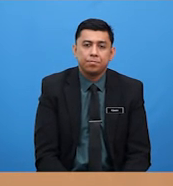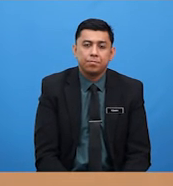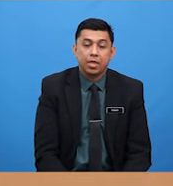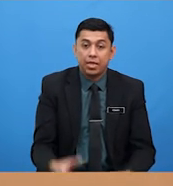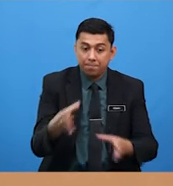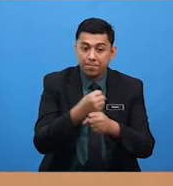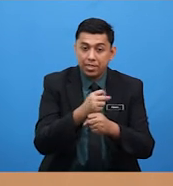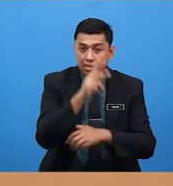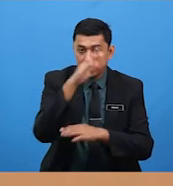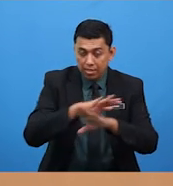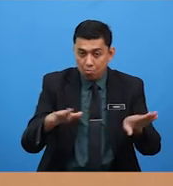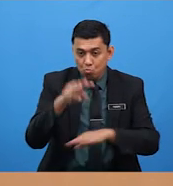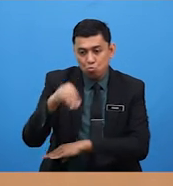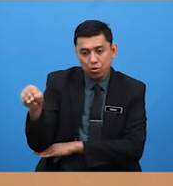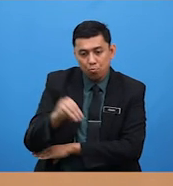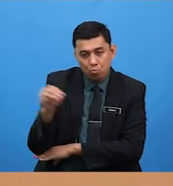Dapat tak murid-murid?